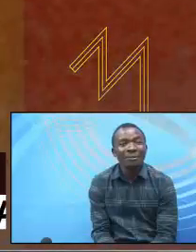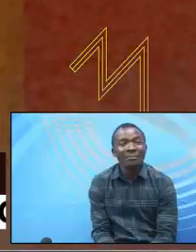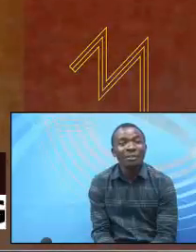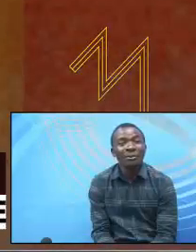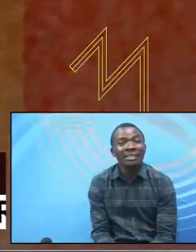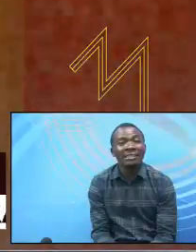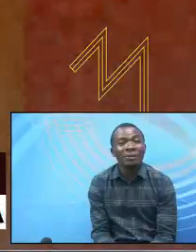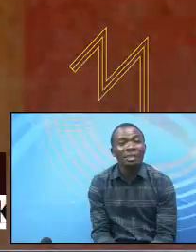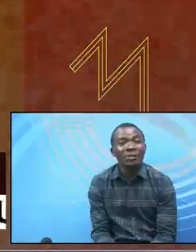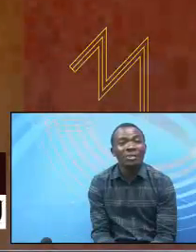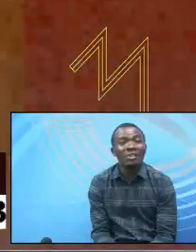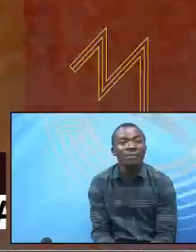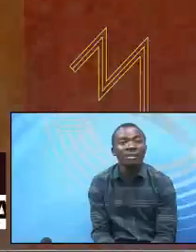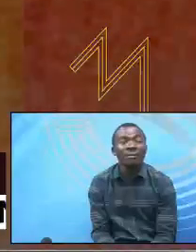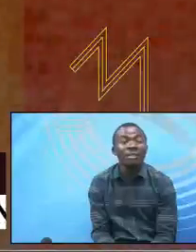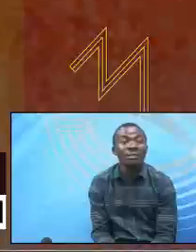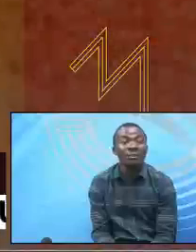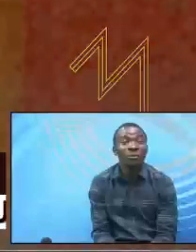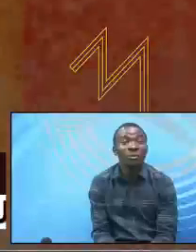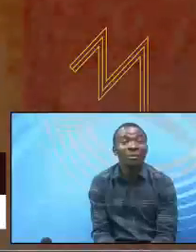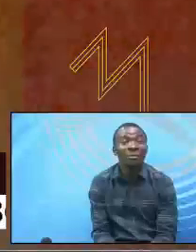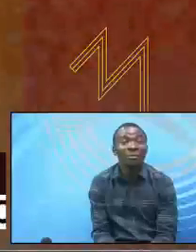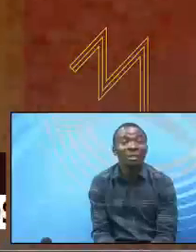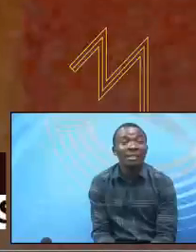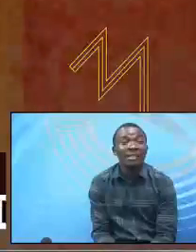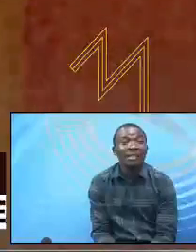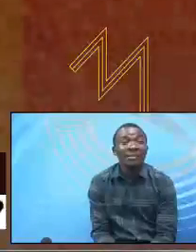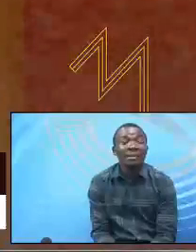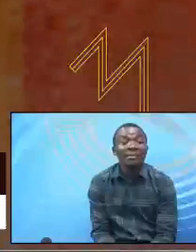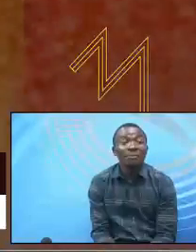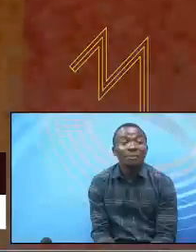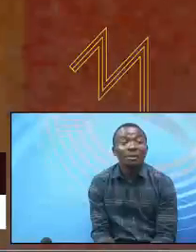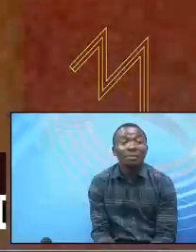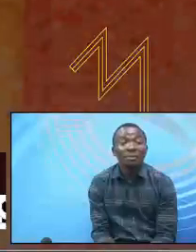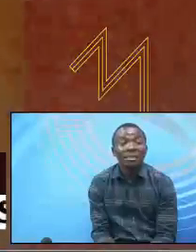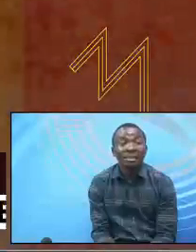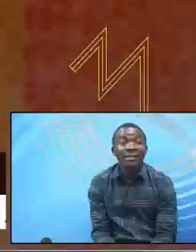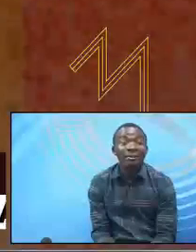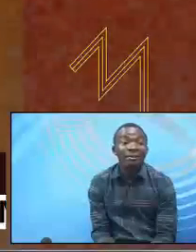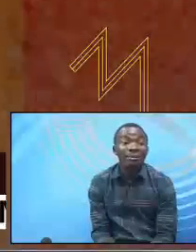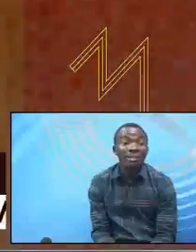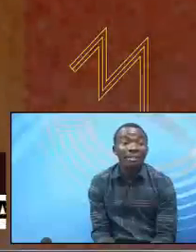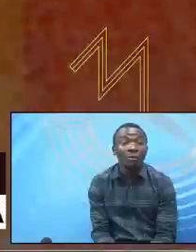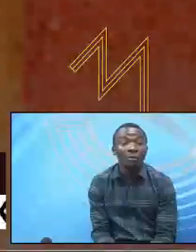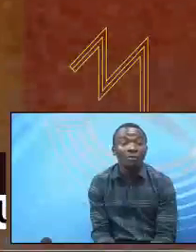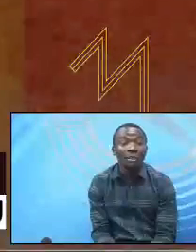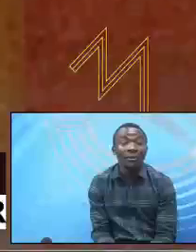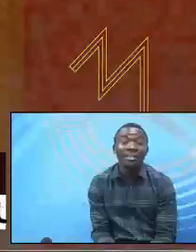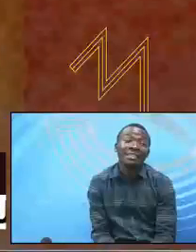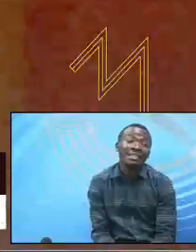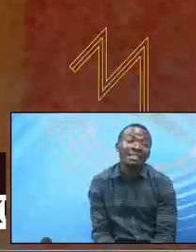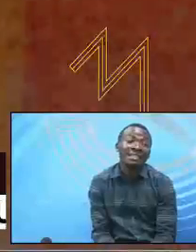mu ntuza mu ishuri ririmo inclusive ukoresha gusoma umunwa ukagisoma iminwa biroroha cyane ukabushobora kuwiga